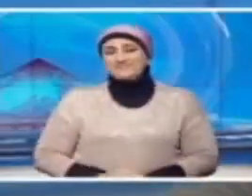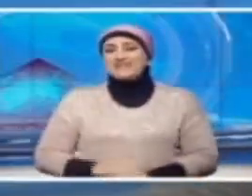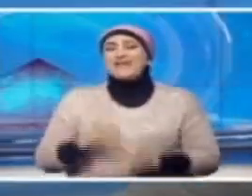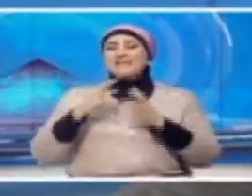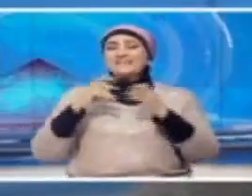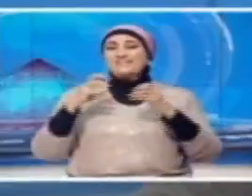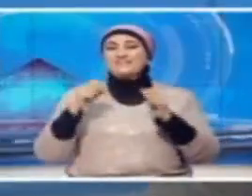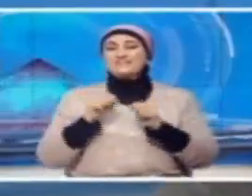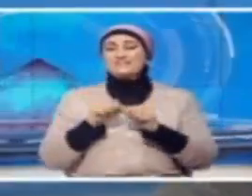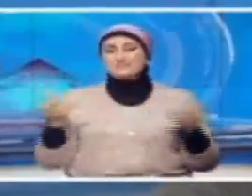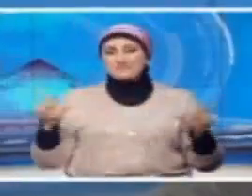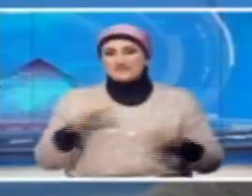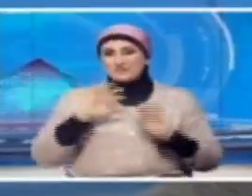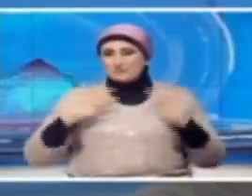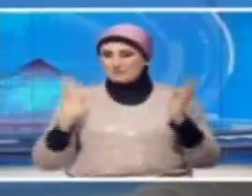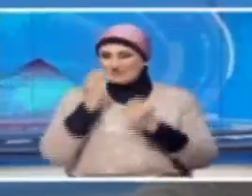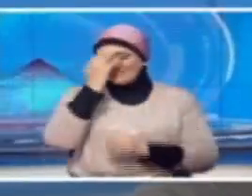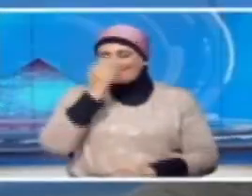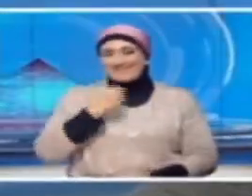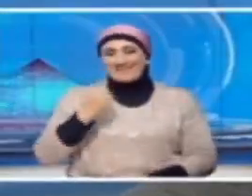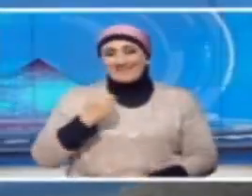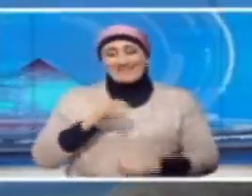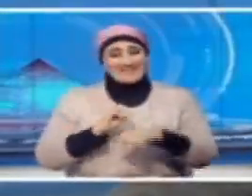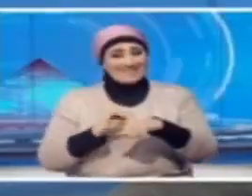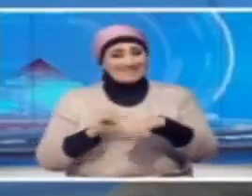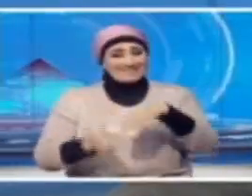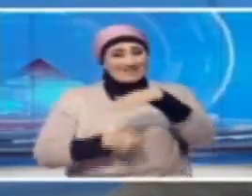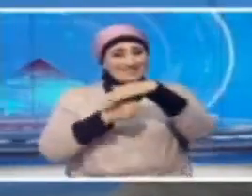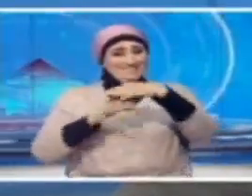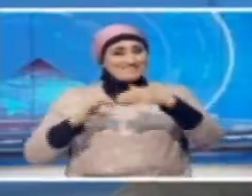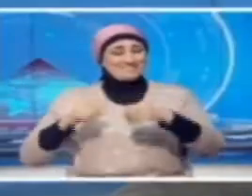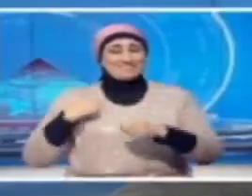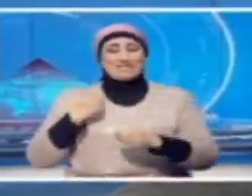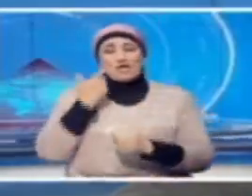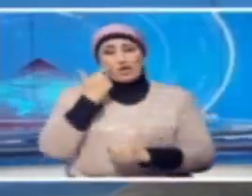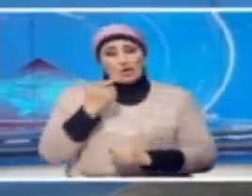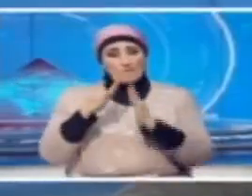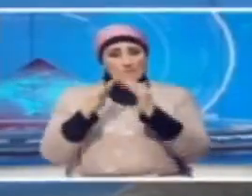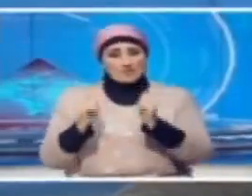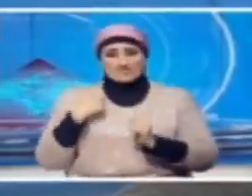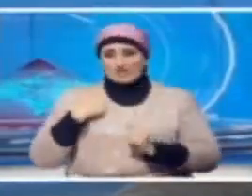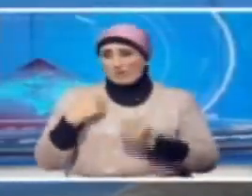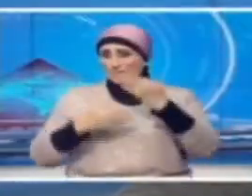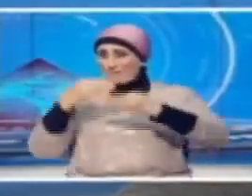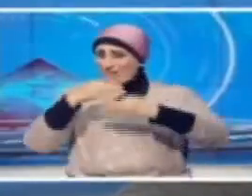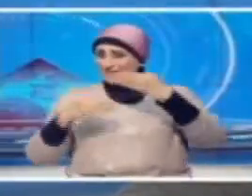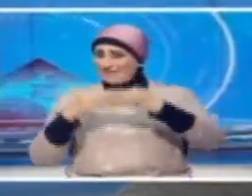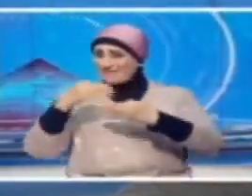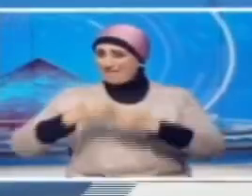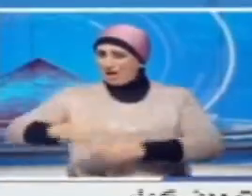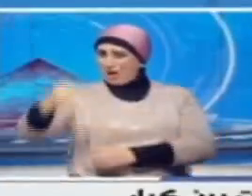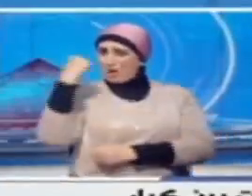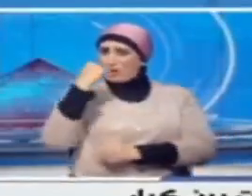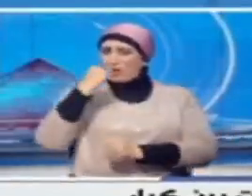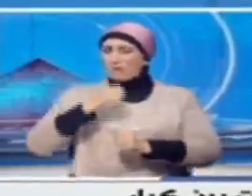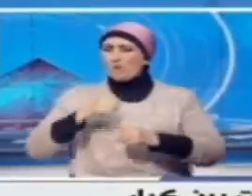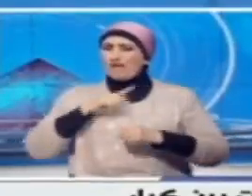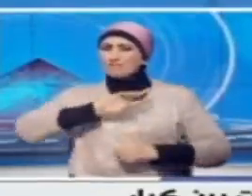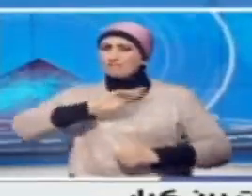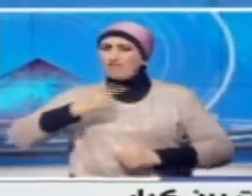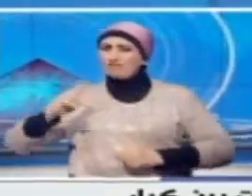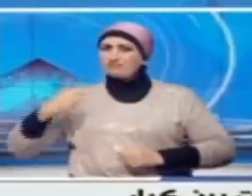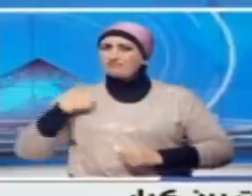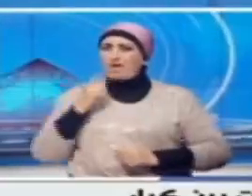تفاصيل نشرة، مشاهدينا الكرام أهلا بحضراتكم. أكد الرئيس عبد الفتاح السيسي حرص مصر على البناء على القوة الدفع الناتجة